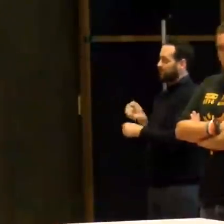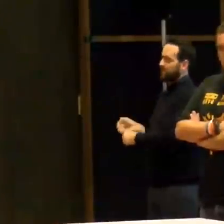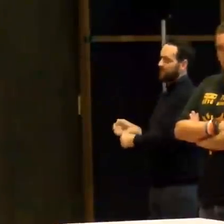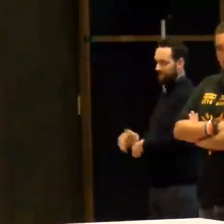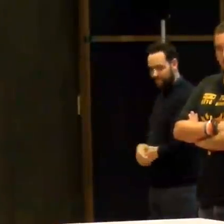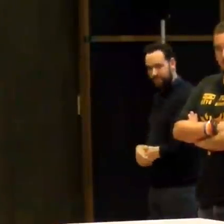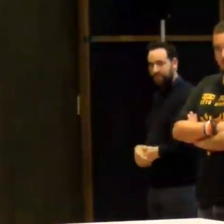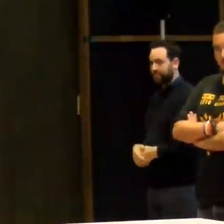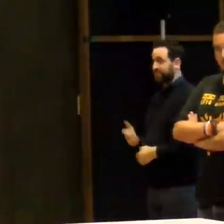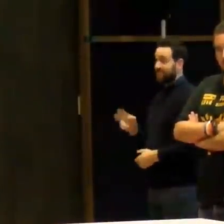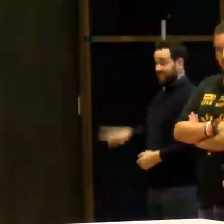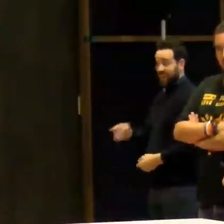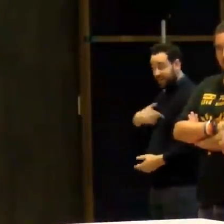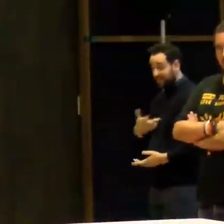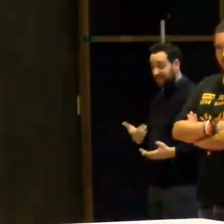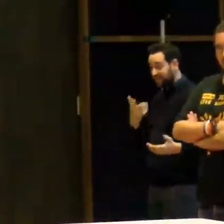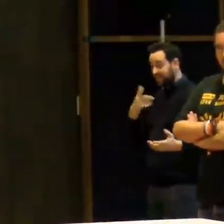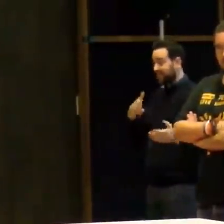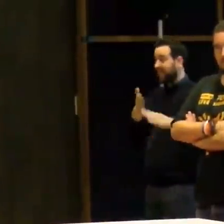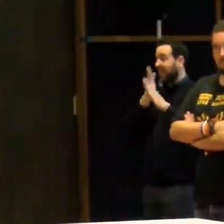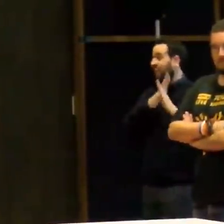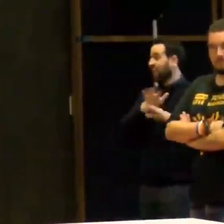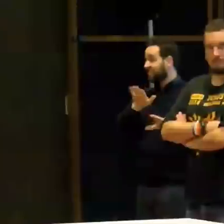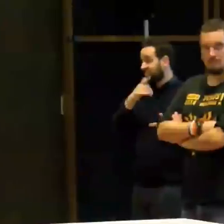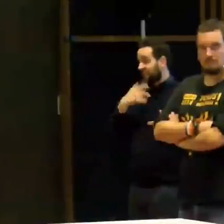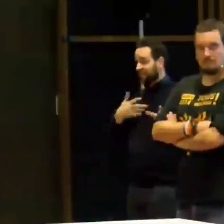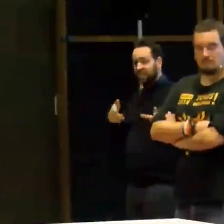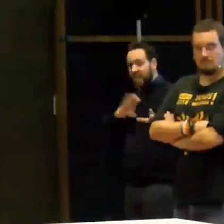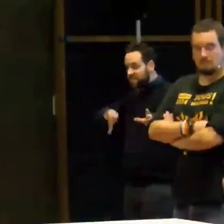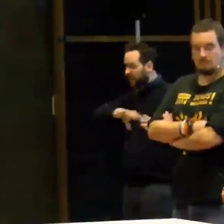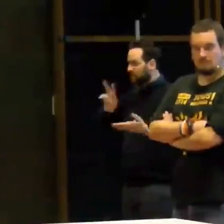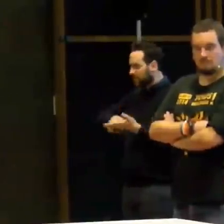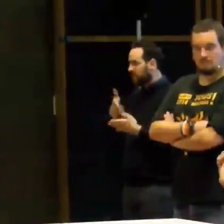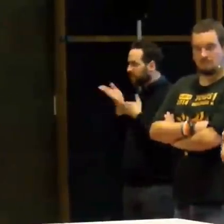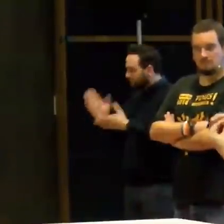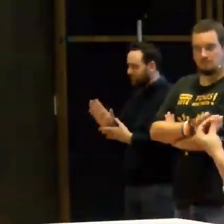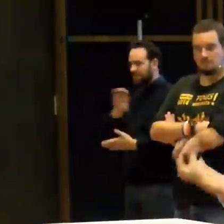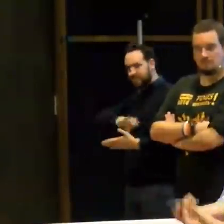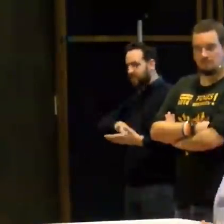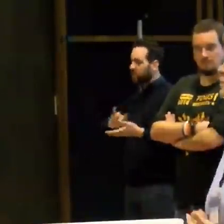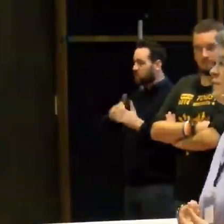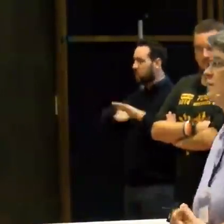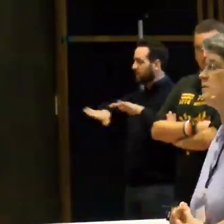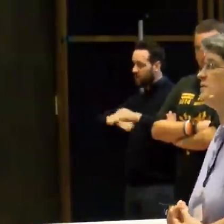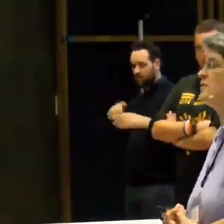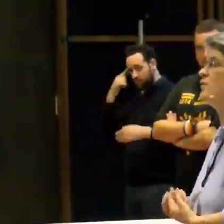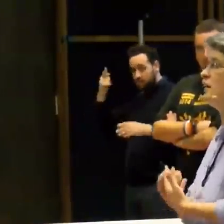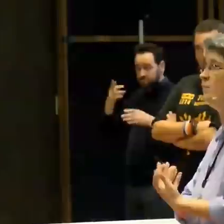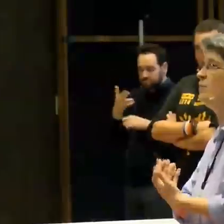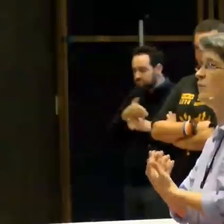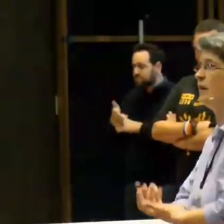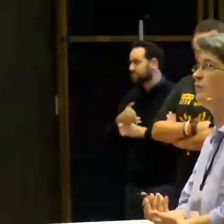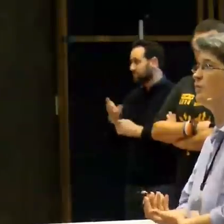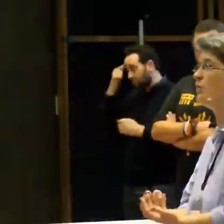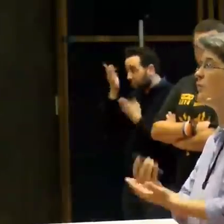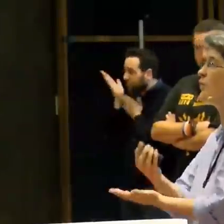évidemment, on va chercher par tous les moyens à obtenir les preuves de ce qu'on dit. Quand on vous dit que les conditions d'abattage des animaux, c'est